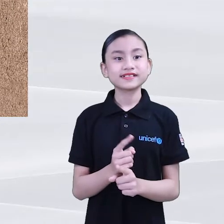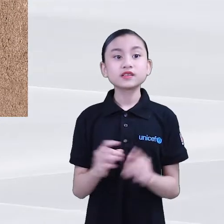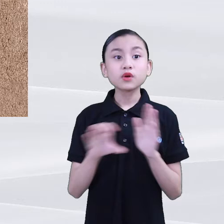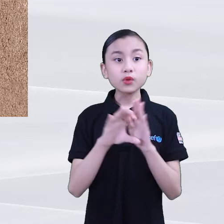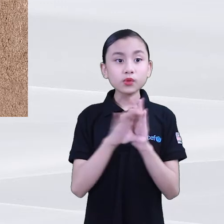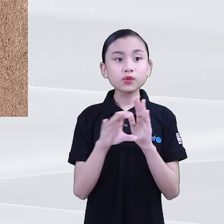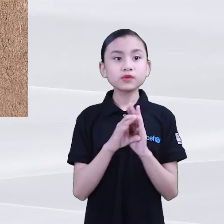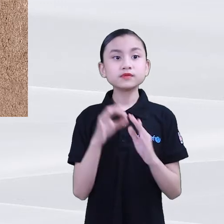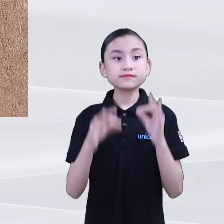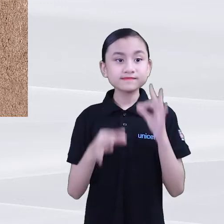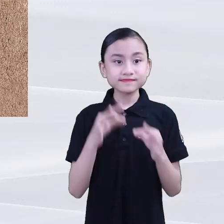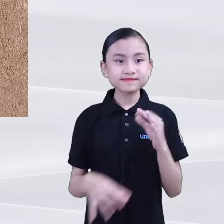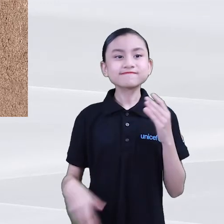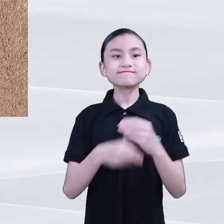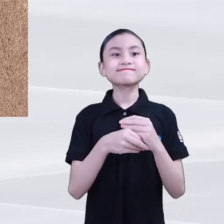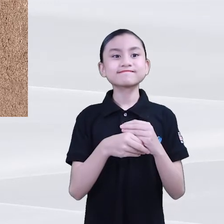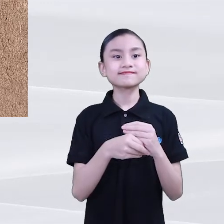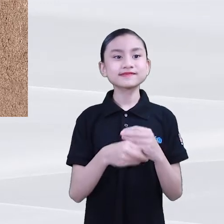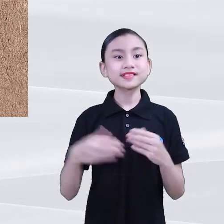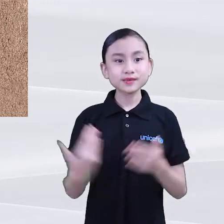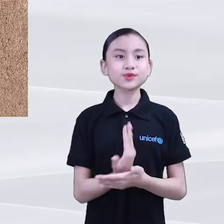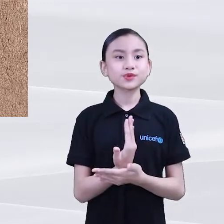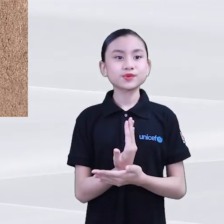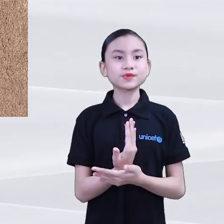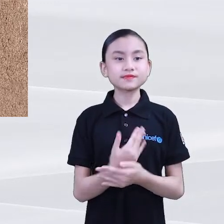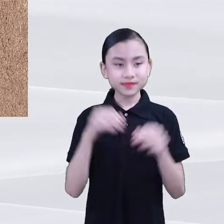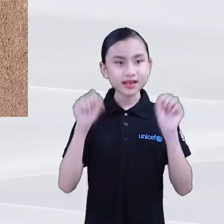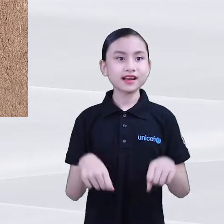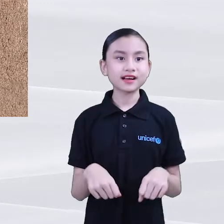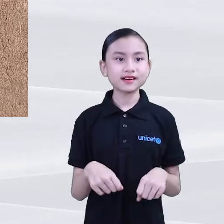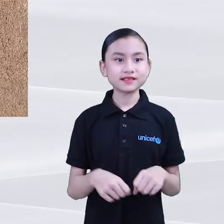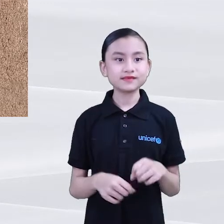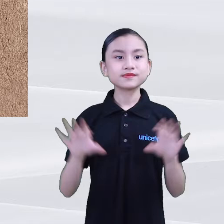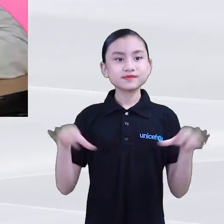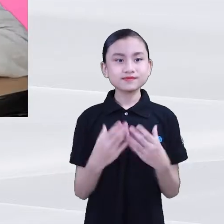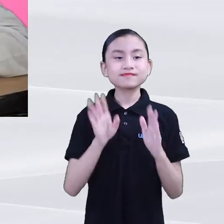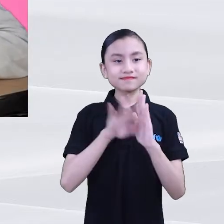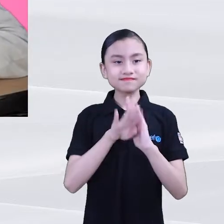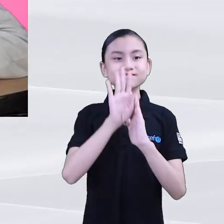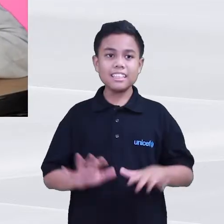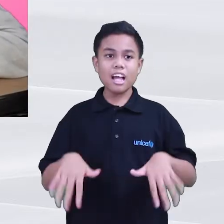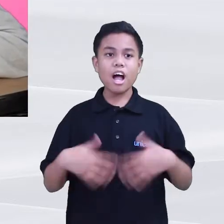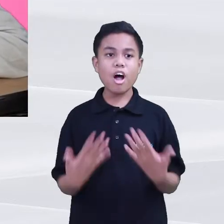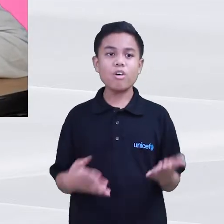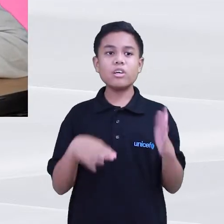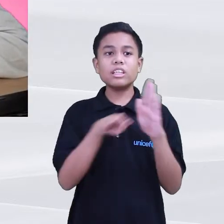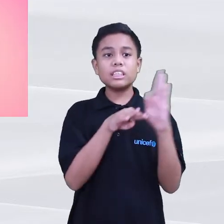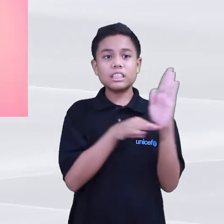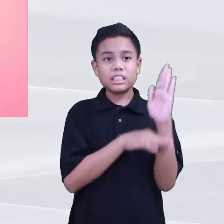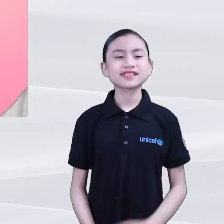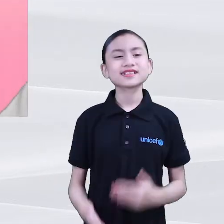Contohnya, jika kita ingin tambahkan situasi baru, kita boleh buatkan carta alir seperti ini. Bagaimana pula untuk mengatur